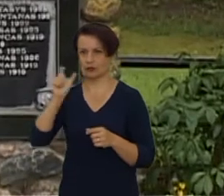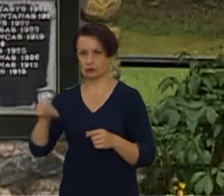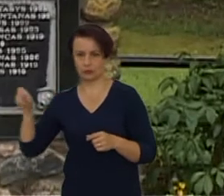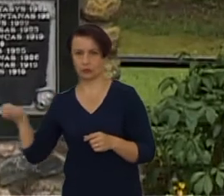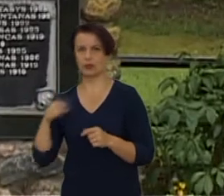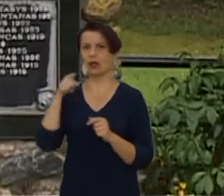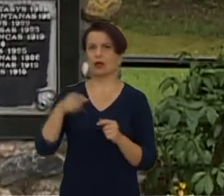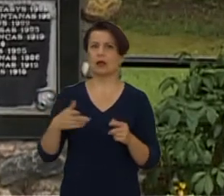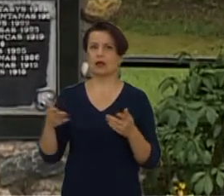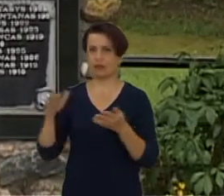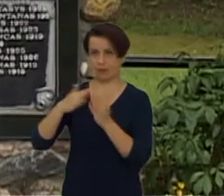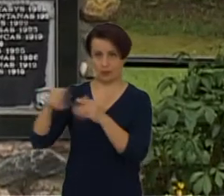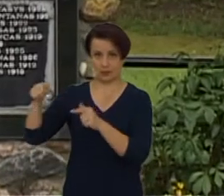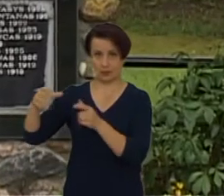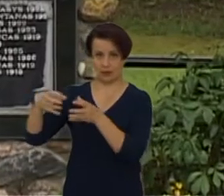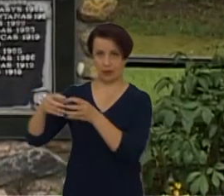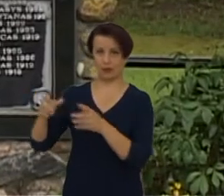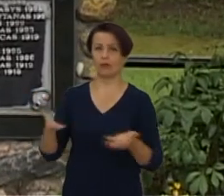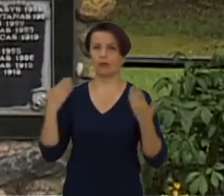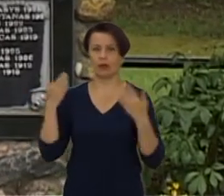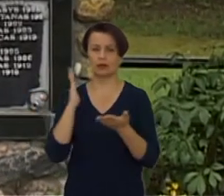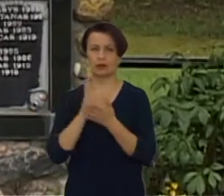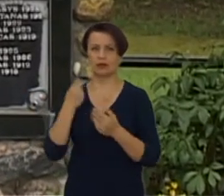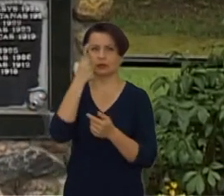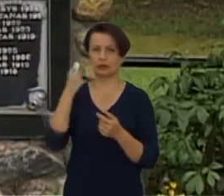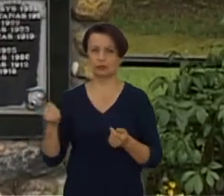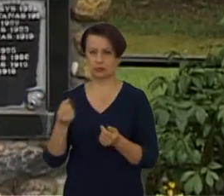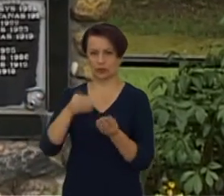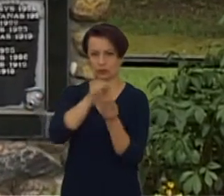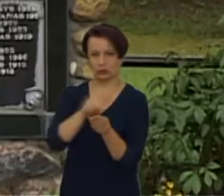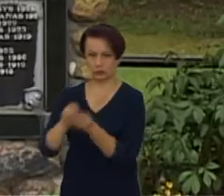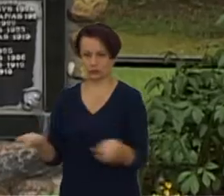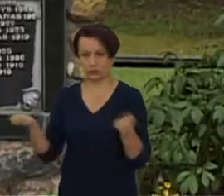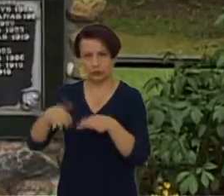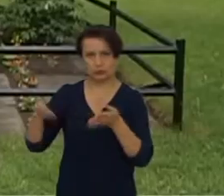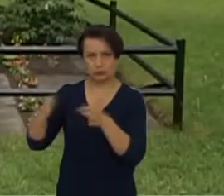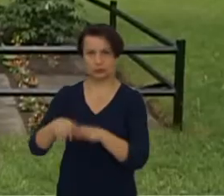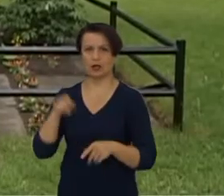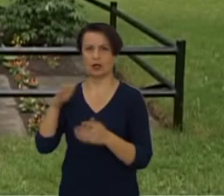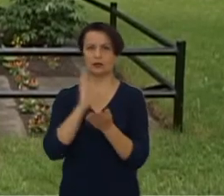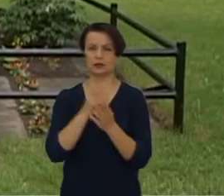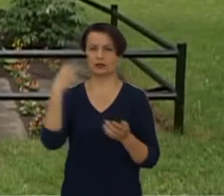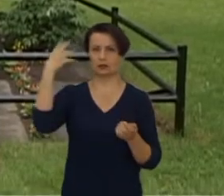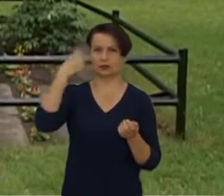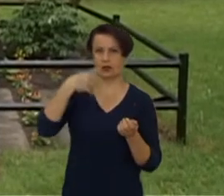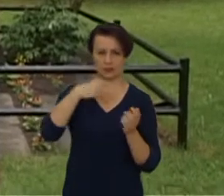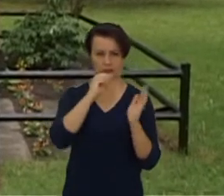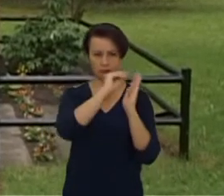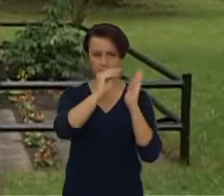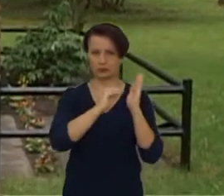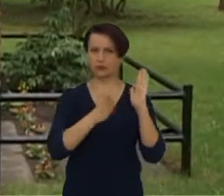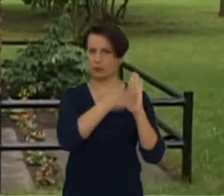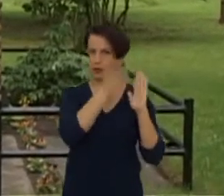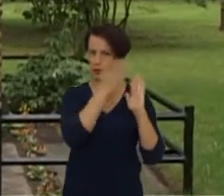100 žuvusiųjų partizanų kūnai, tačiau tik 40 pavardės yra žinomos ir iškaltos jų atminimui skirtame monumente.